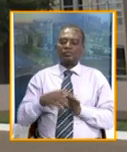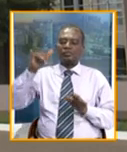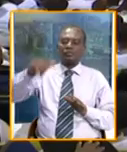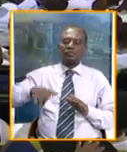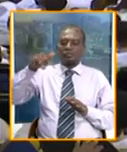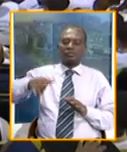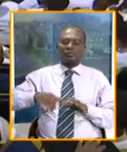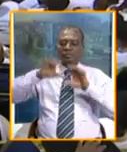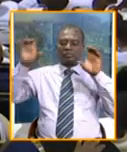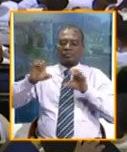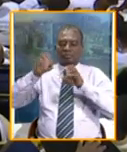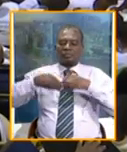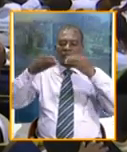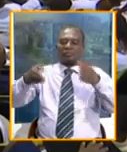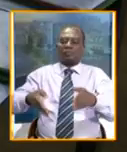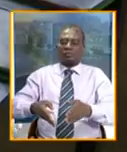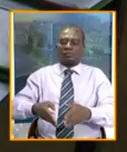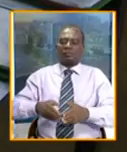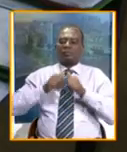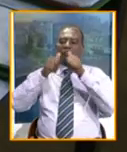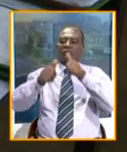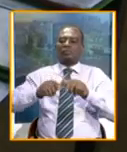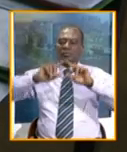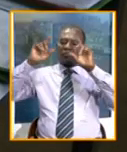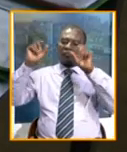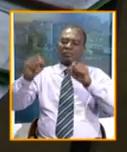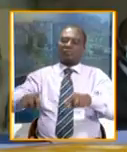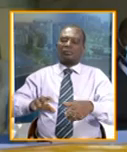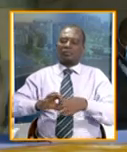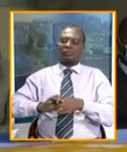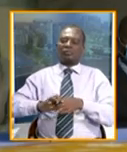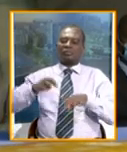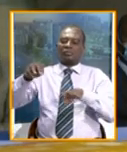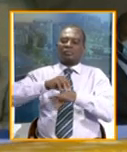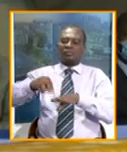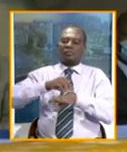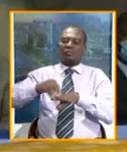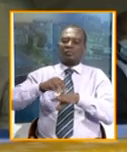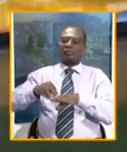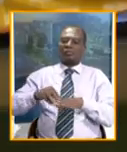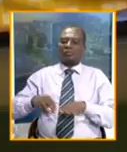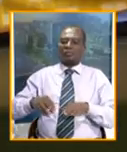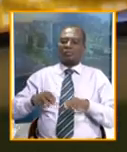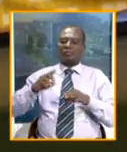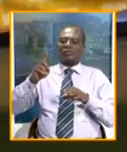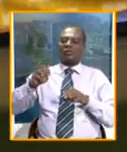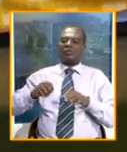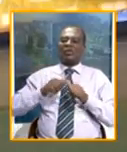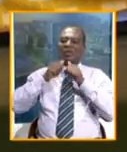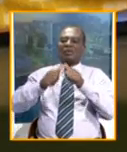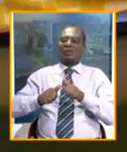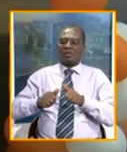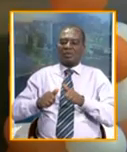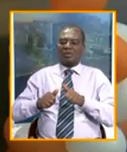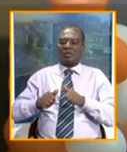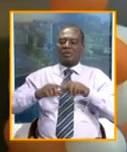Yamoussoukro. Cérémonie de remise des prix du concours Félix-Oufou Boigny des mathématiques et des prix des concours Miss